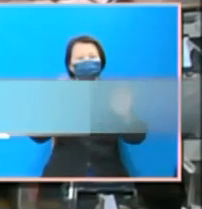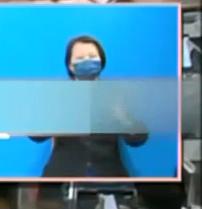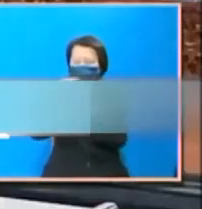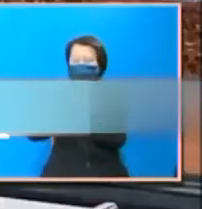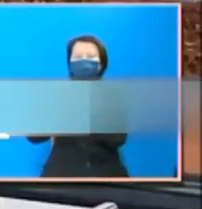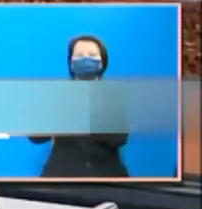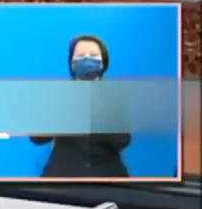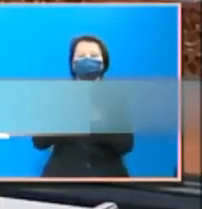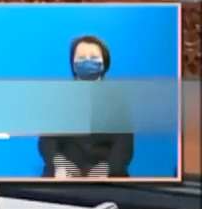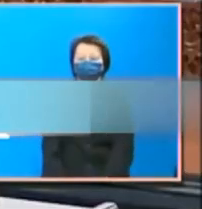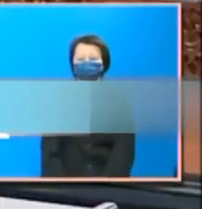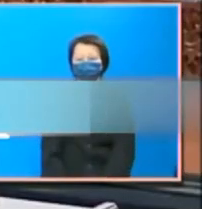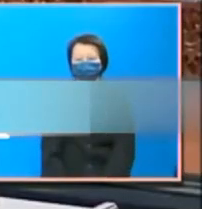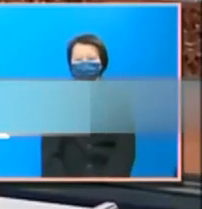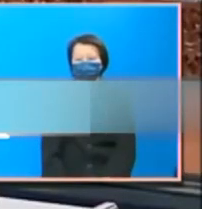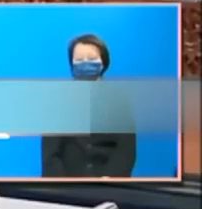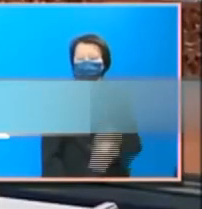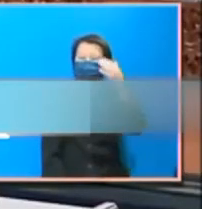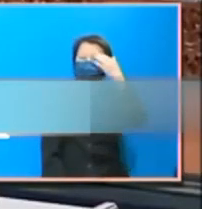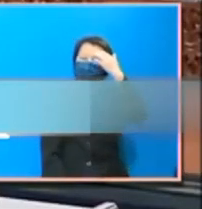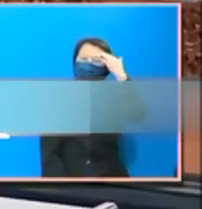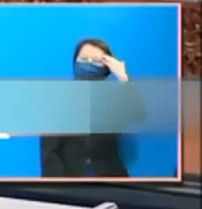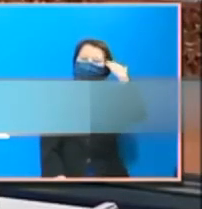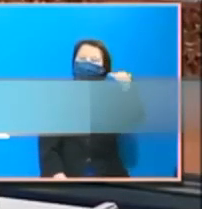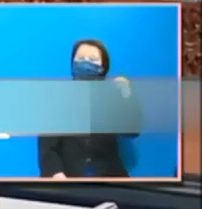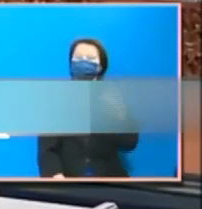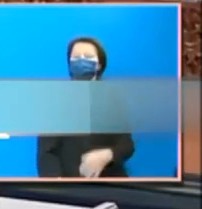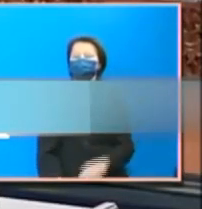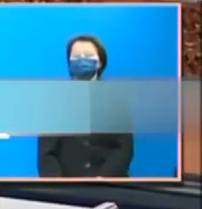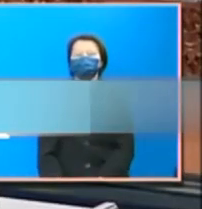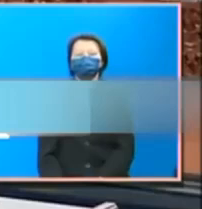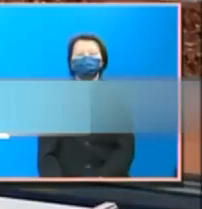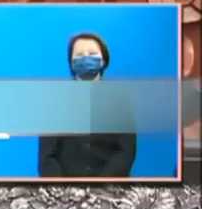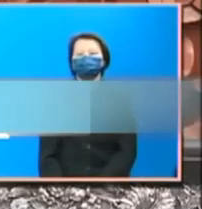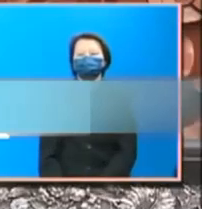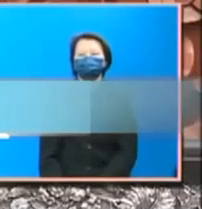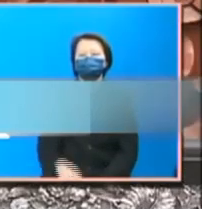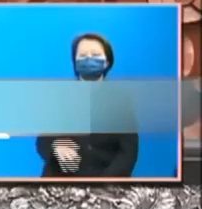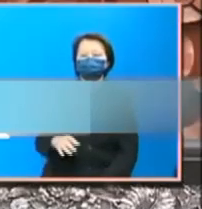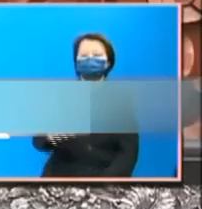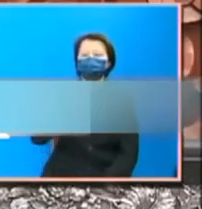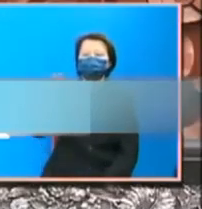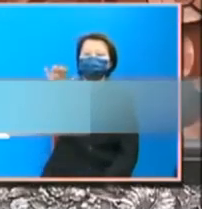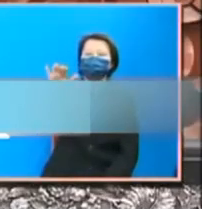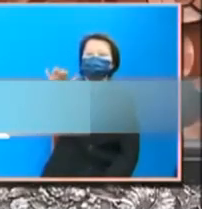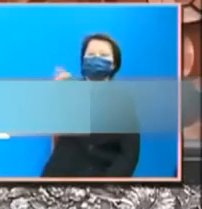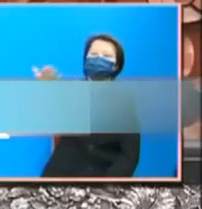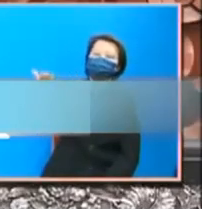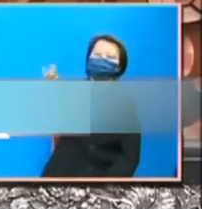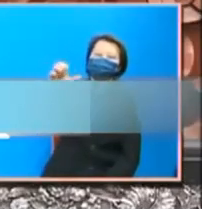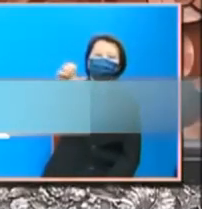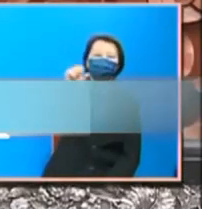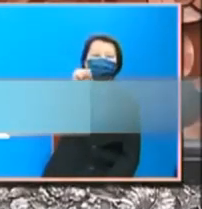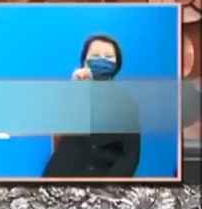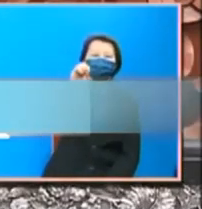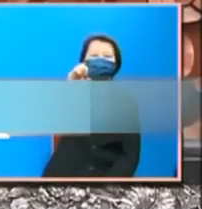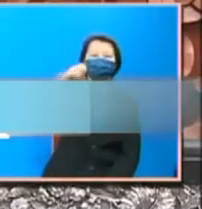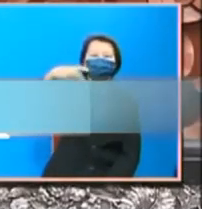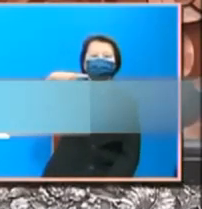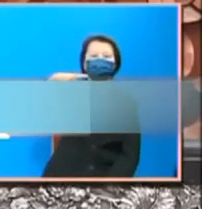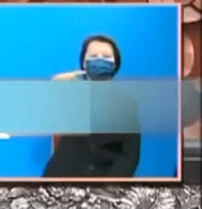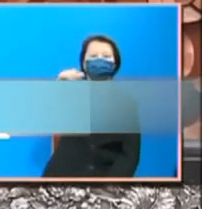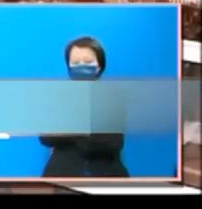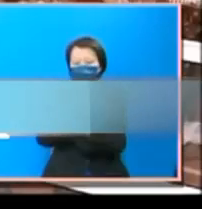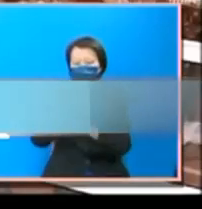di-pertuan agung untuk tidak melanjutkan tempoh darurat ini sekiranya tidak dibahas kan berkarya 150